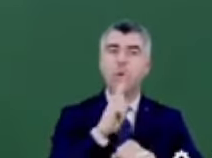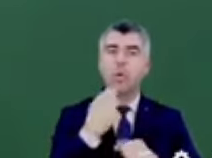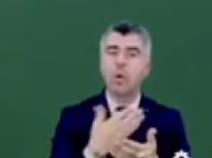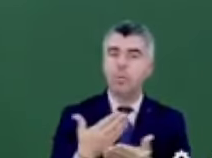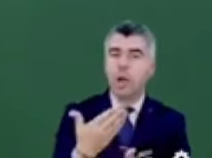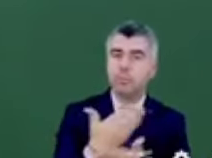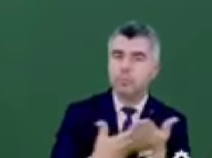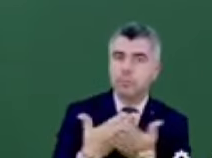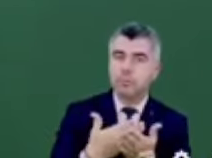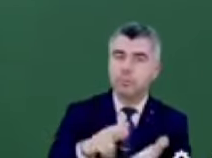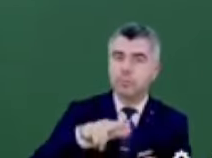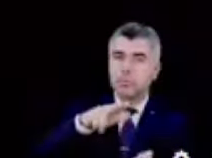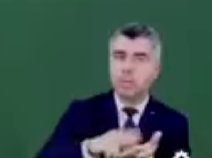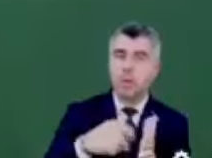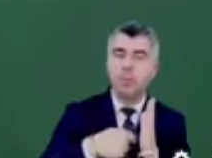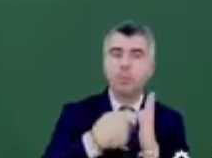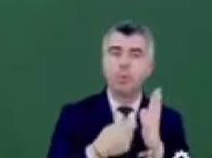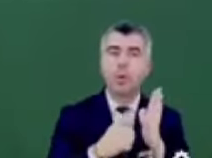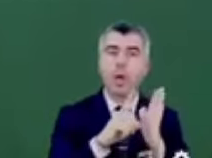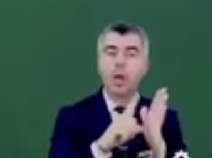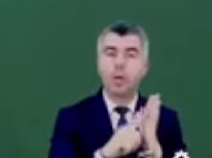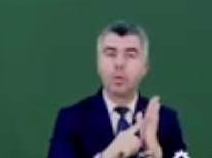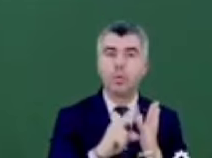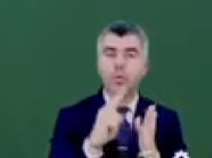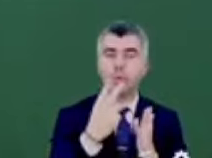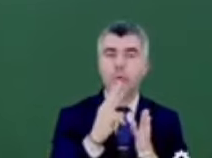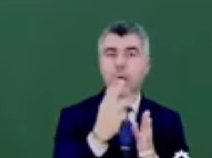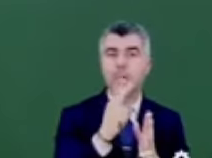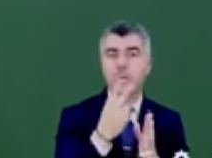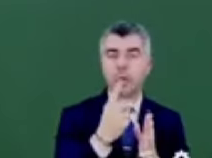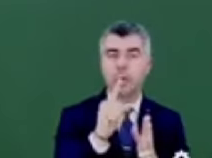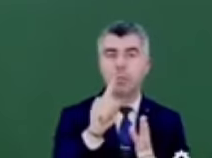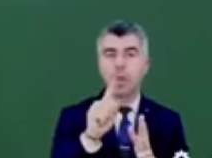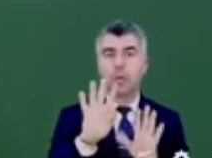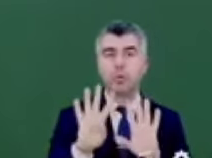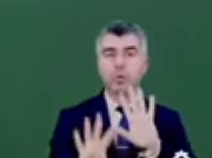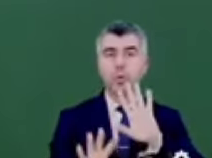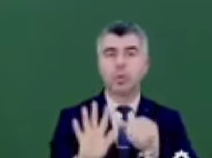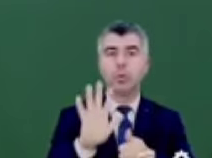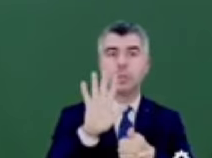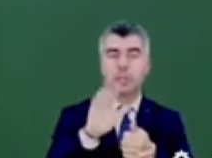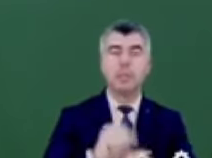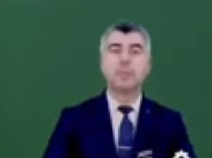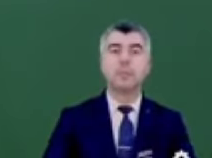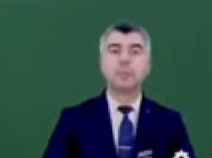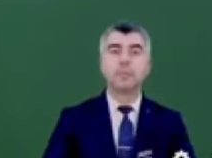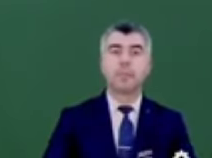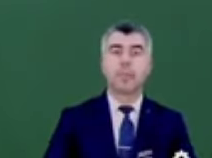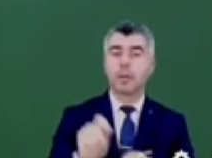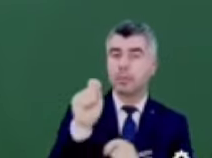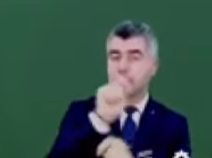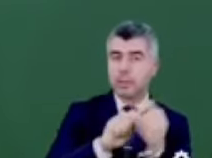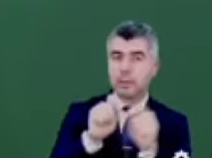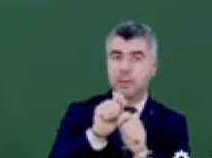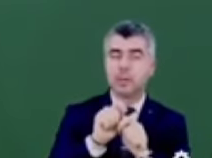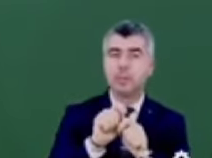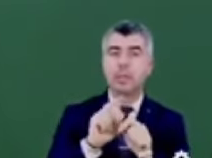والمصادقه على مشروع المرسوم رقم 2 23 169 بتتميم المرسوم رقم 2